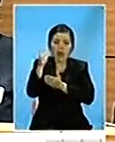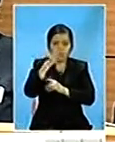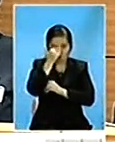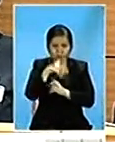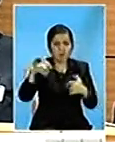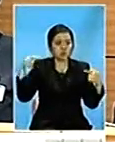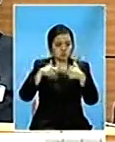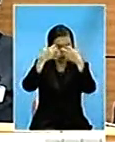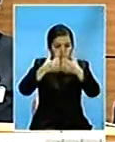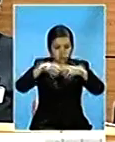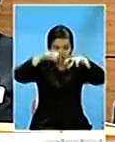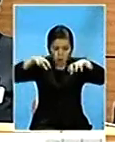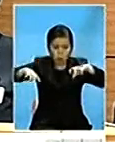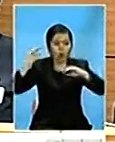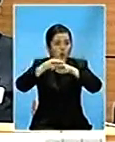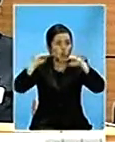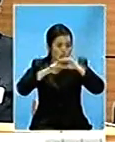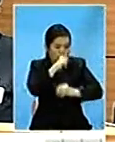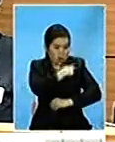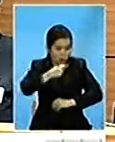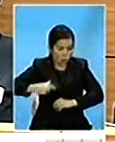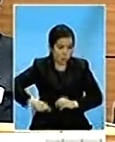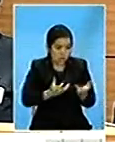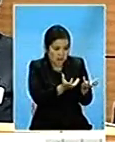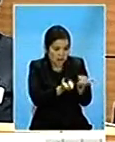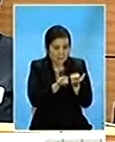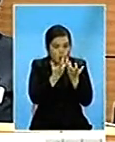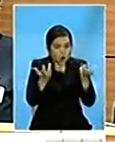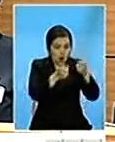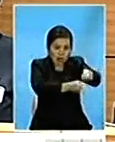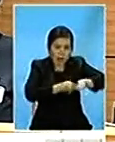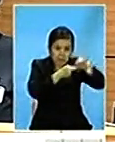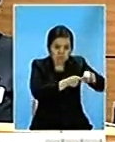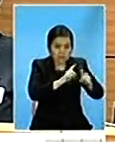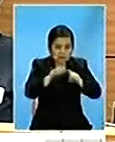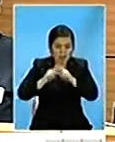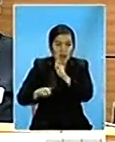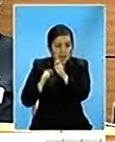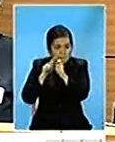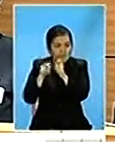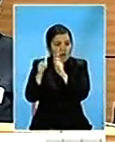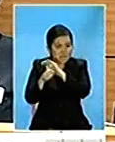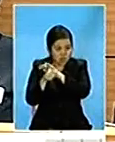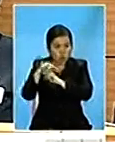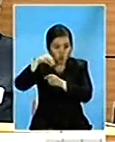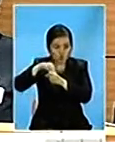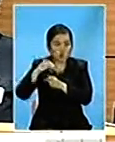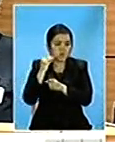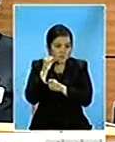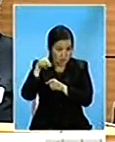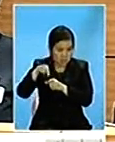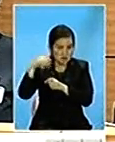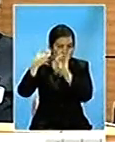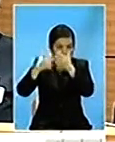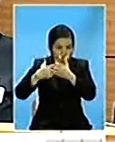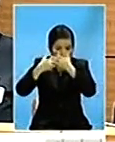ตรซึ่งเป็นโรงงานหลวงที่รับสินค้าของเกษตรกรนี่คือที่อำเภอเต่างอยอยู่ที่บ้านนางอยนี่เป็นโรงง